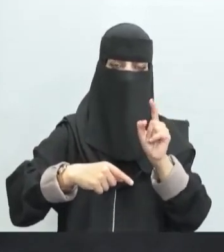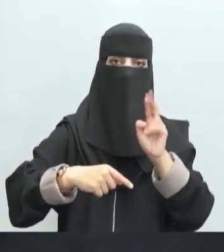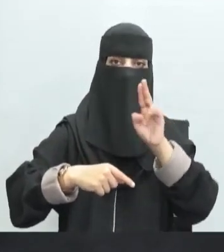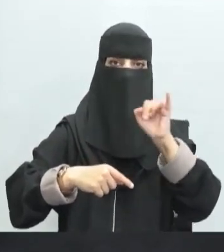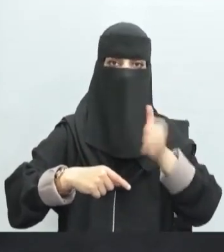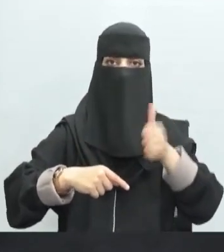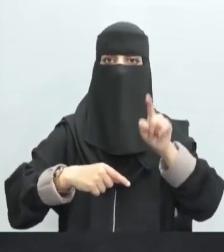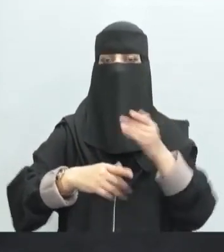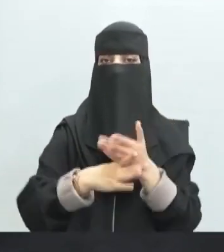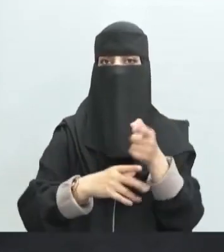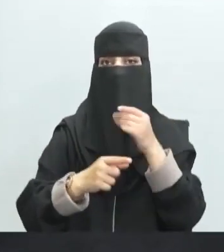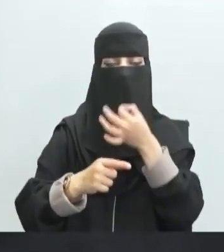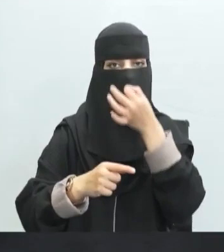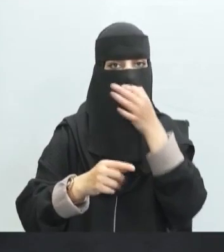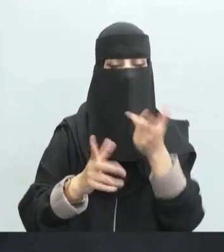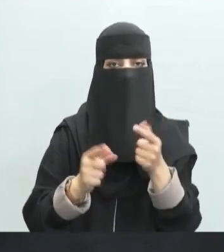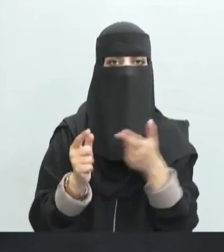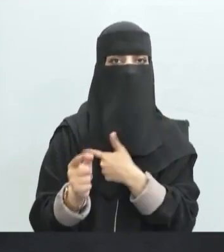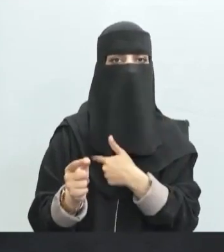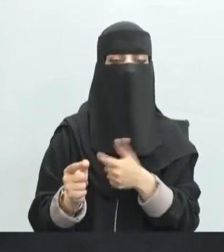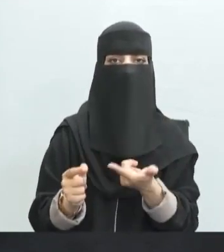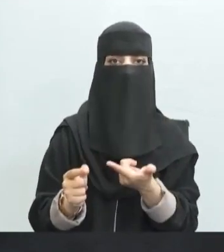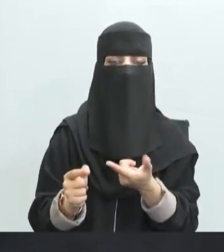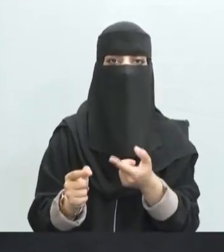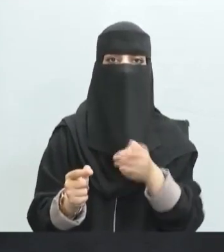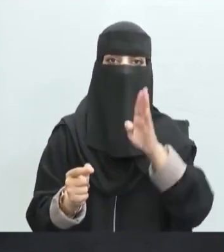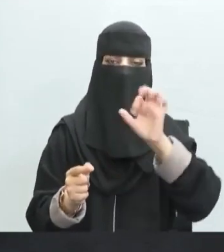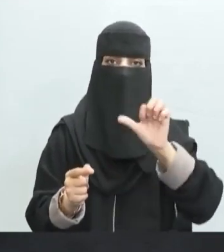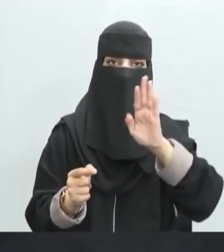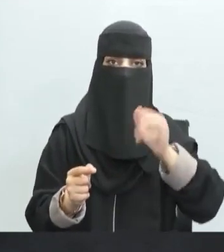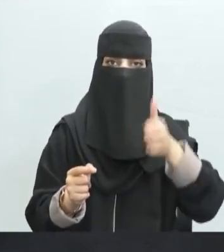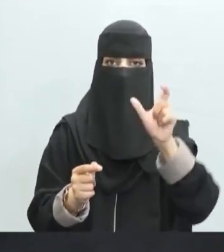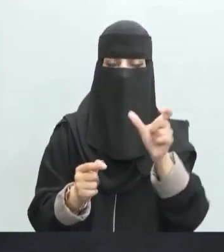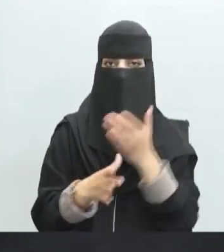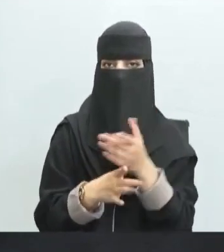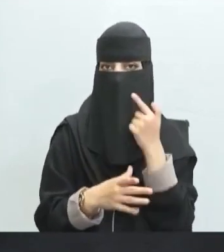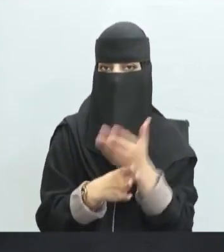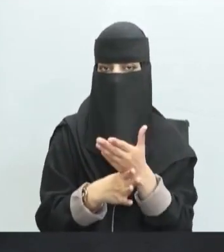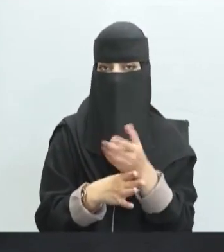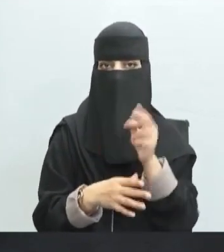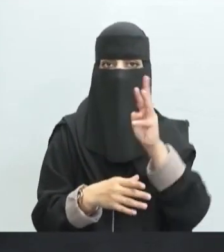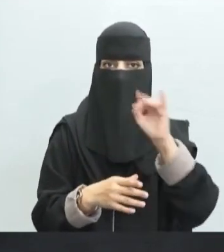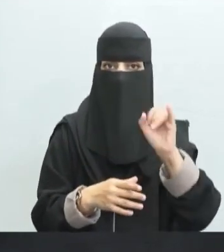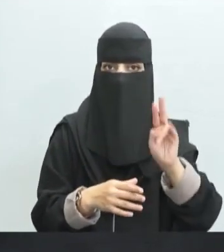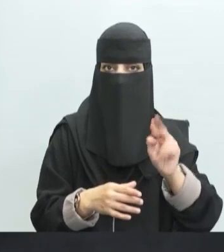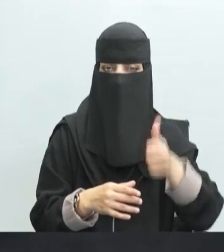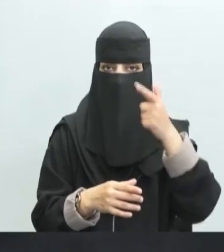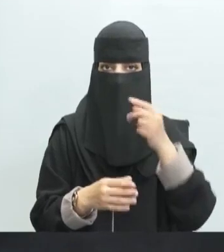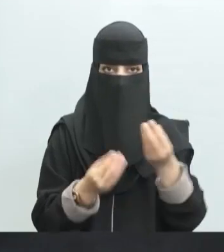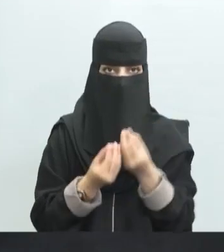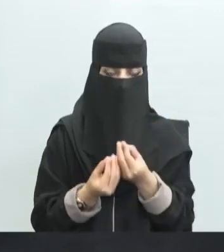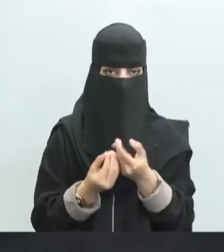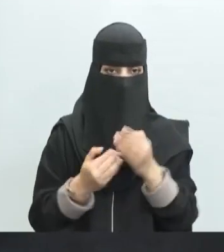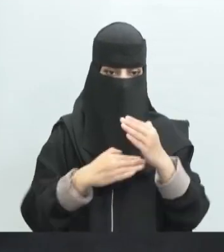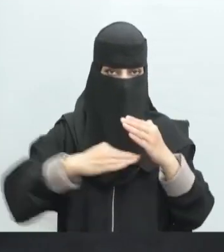التمام وترمز له وتسمى داله الكوساين داله الكوساين لثي وتعطيني